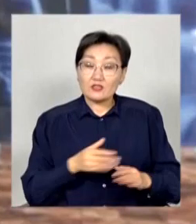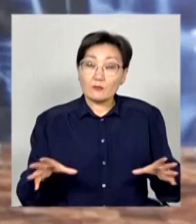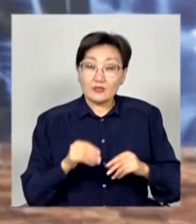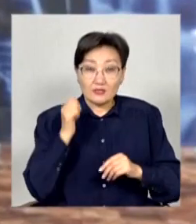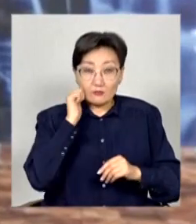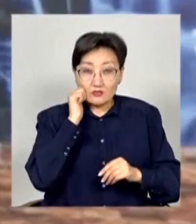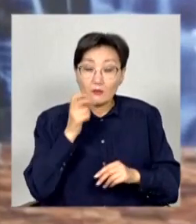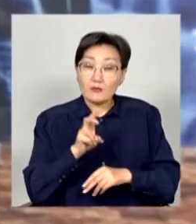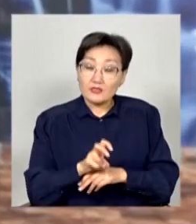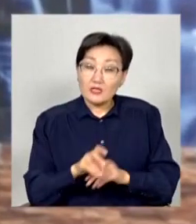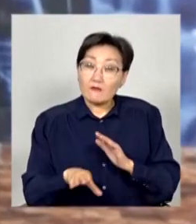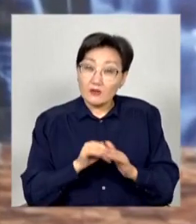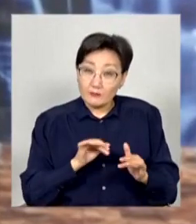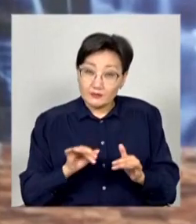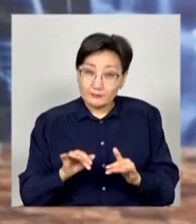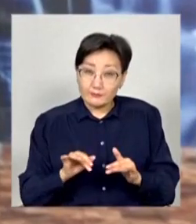бабушкой идти на выборы,